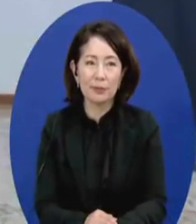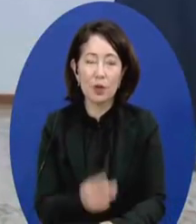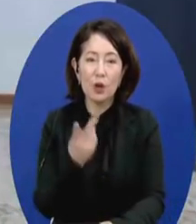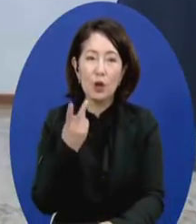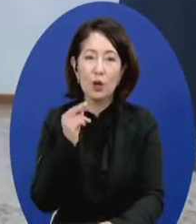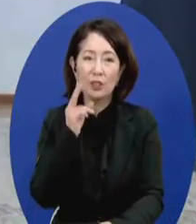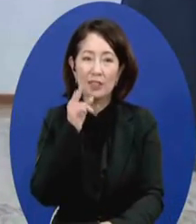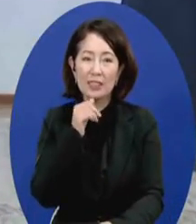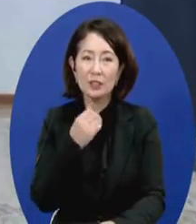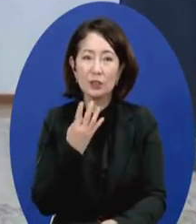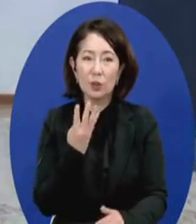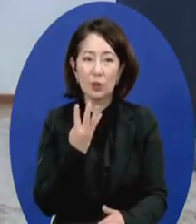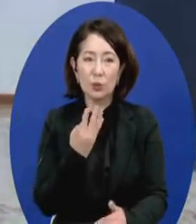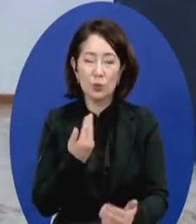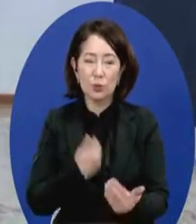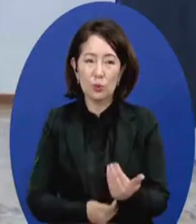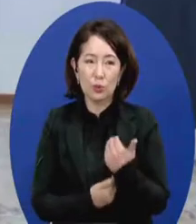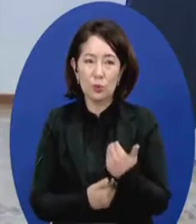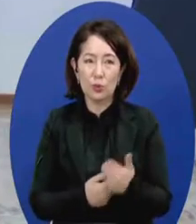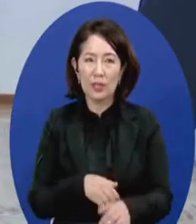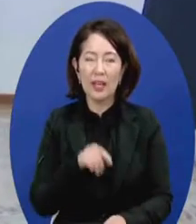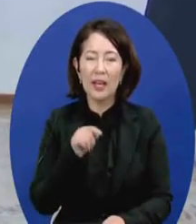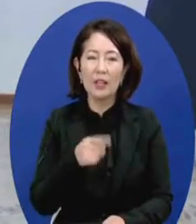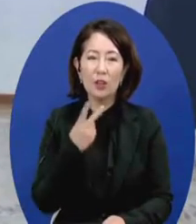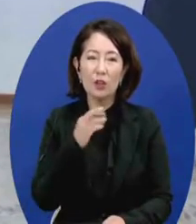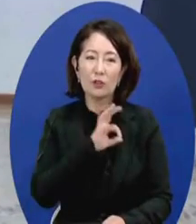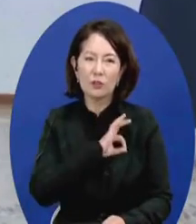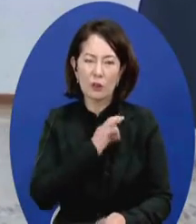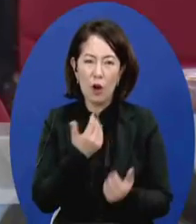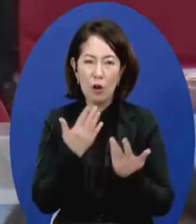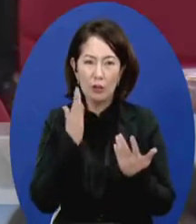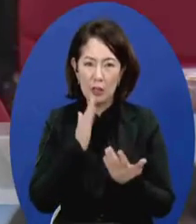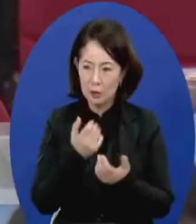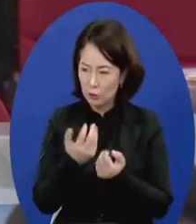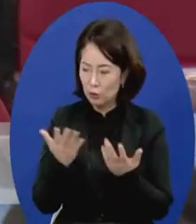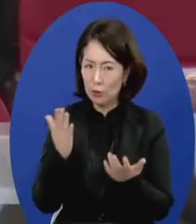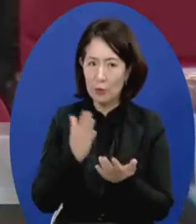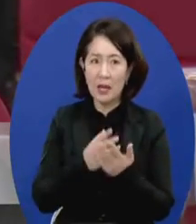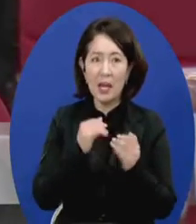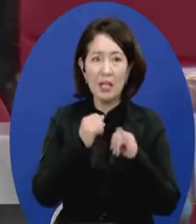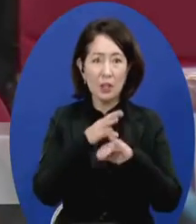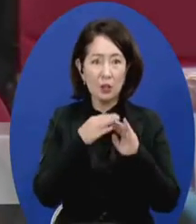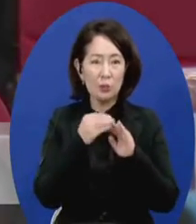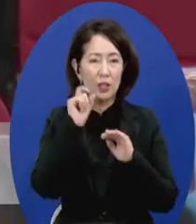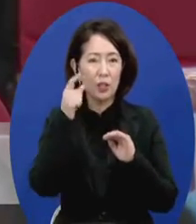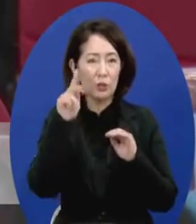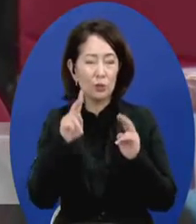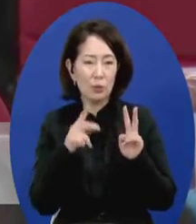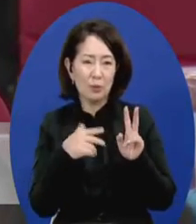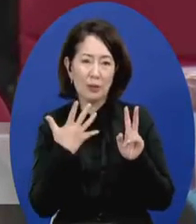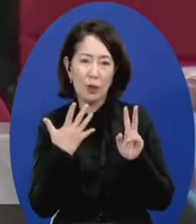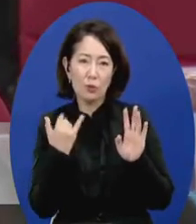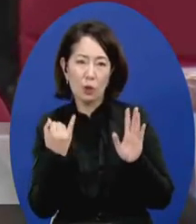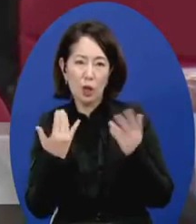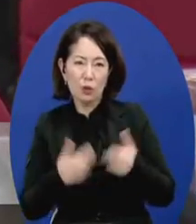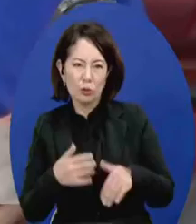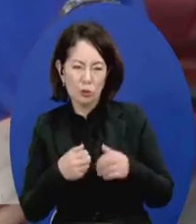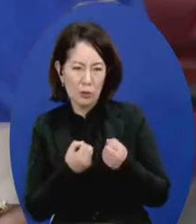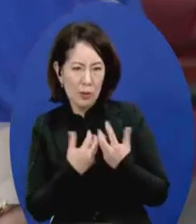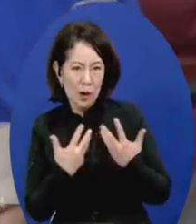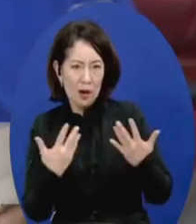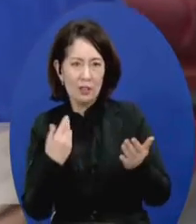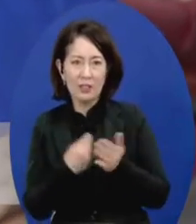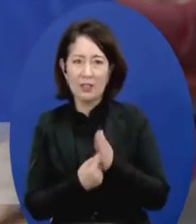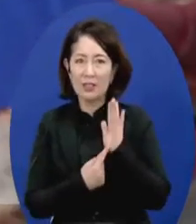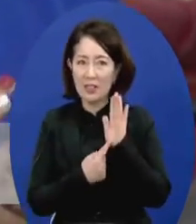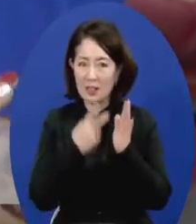20 гаруйхан насандаа 4 хүүхэд төрүүлж өсгөөд ихийн 2 дугаар зэргийн одон авч байгаа олон ээжүүд энд байна. Мөн нэг гэр бүлийн эхчдүүс 5-6 хүүхэд төрүүлж өнөр олоолоо